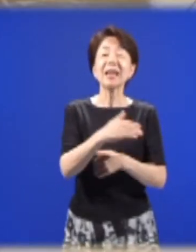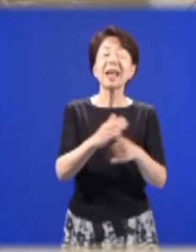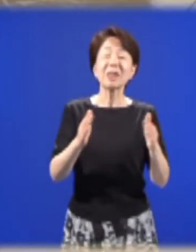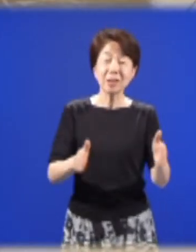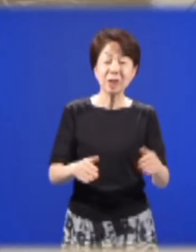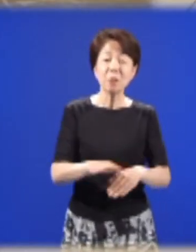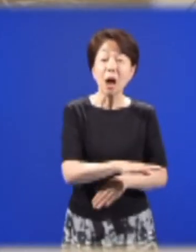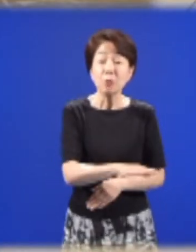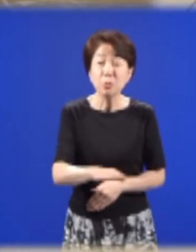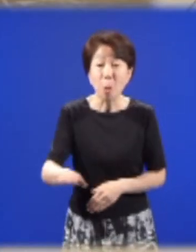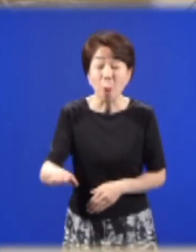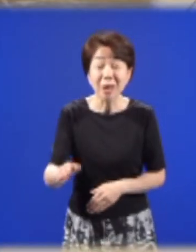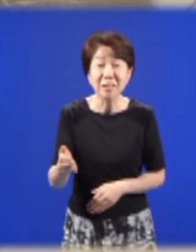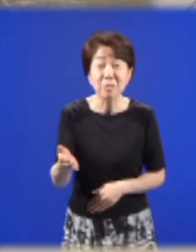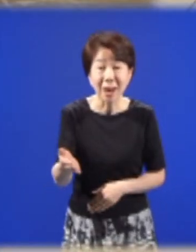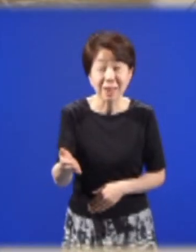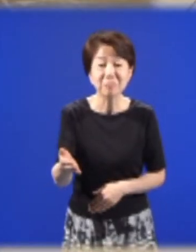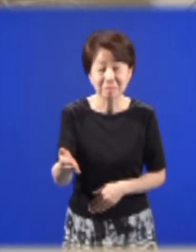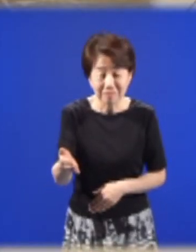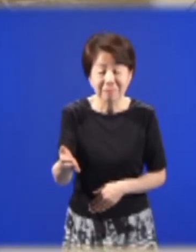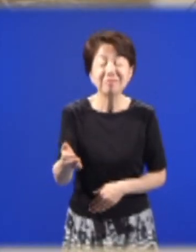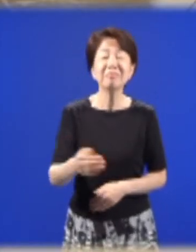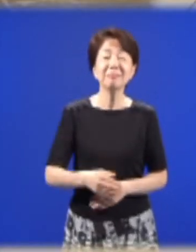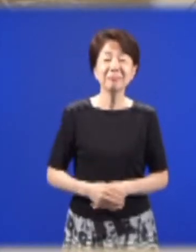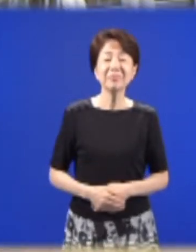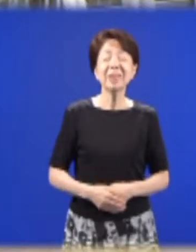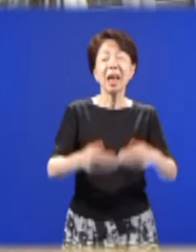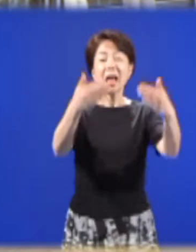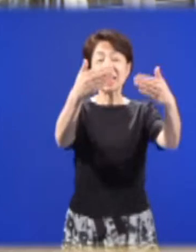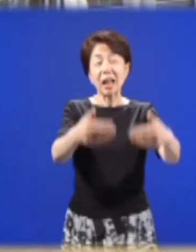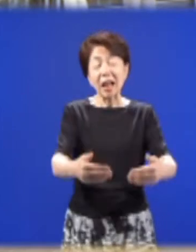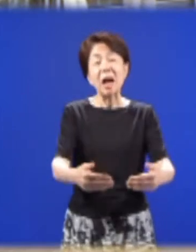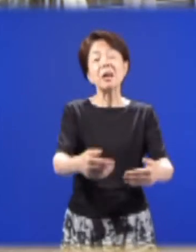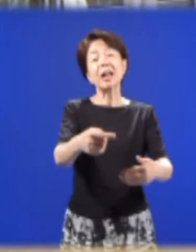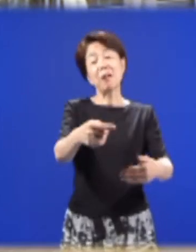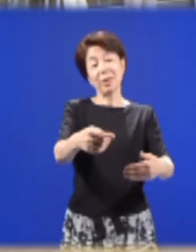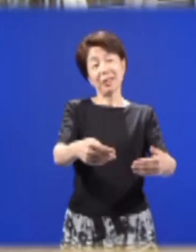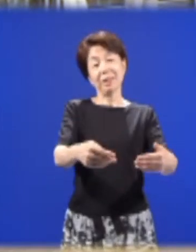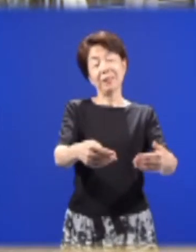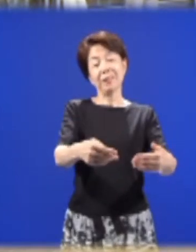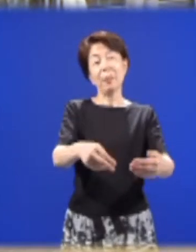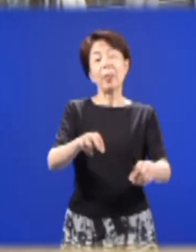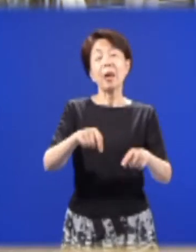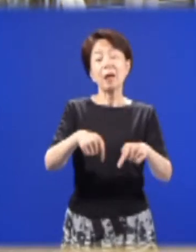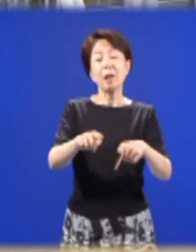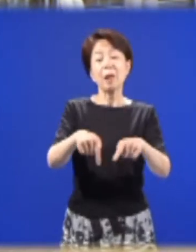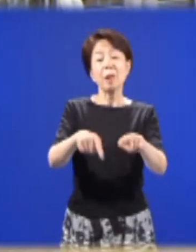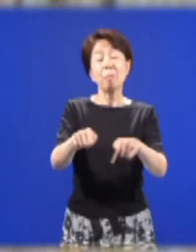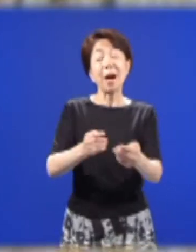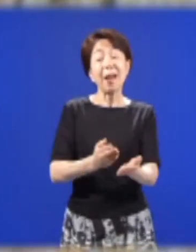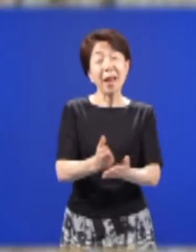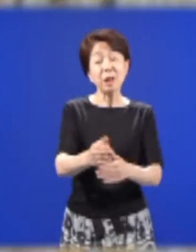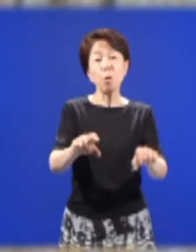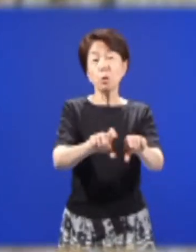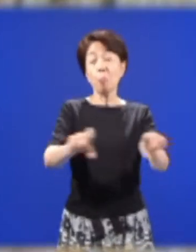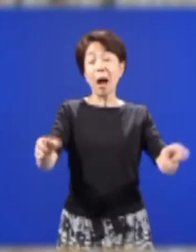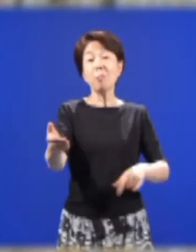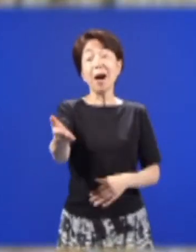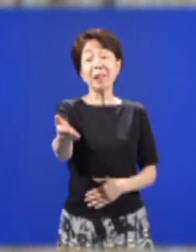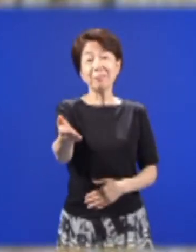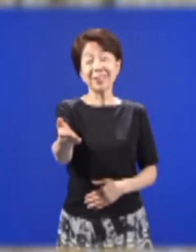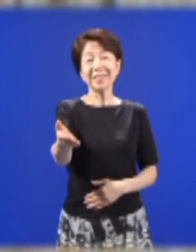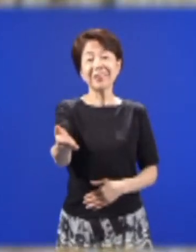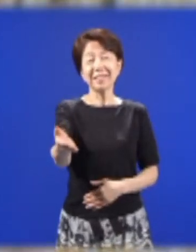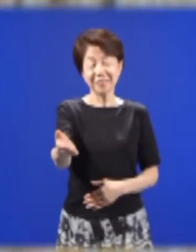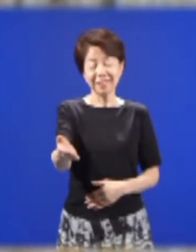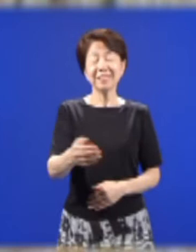室はフローリング張りで、壁の片面が鏡張りになっていて、バレエ用のバーまでついています